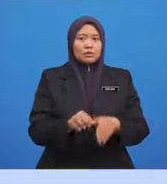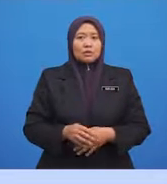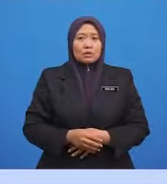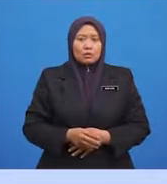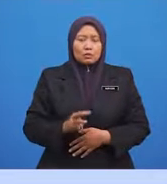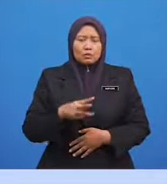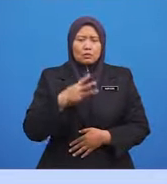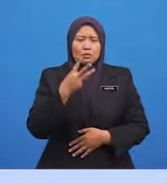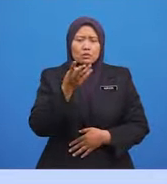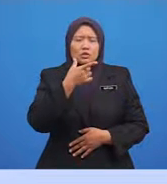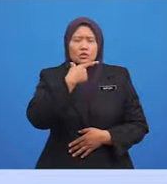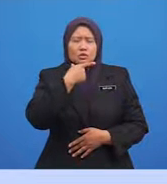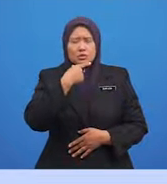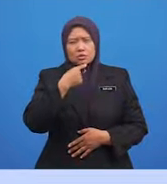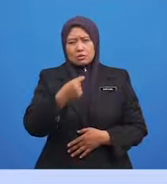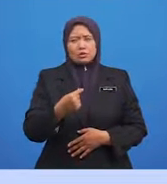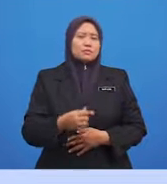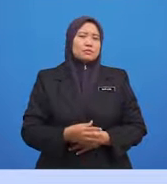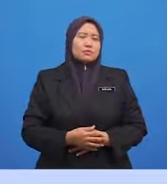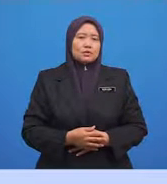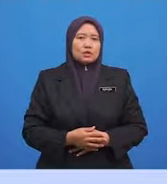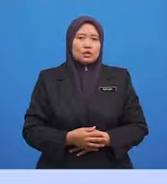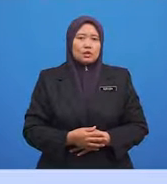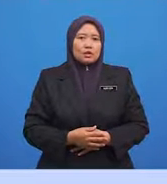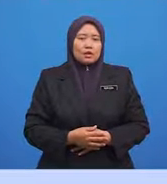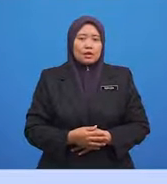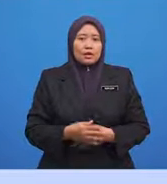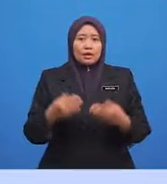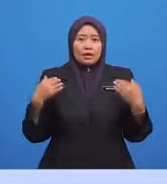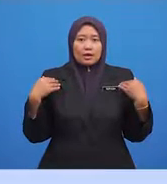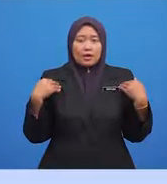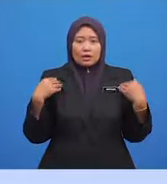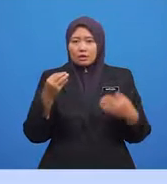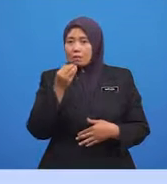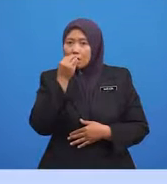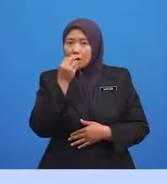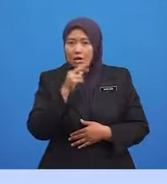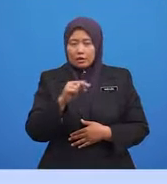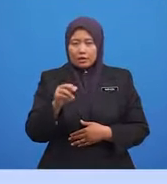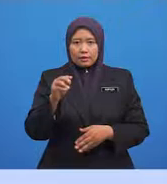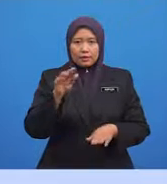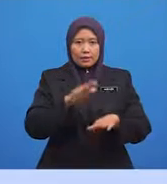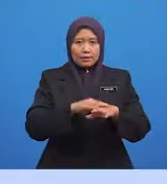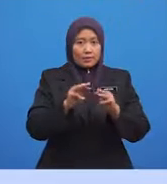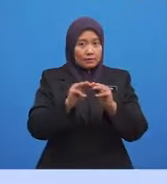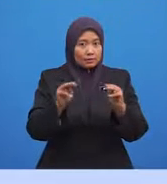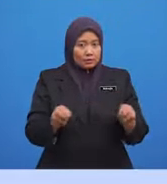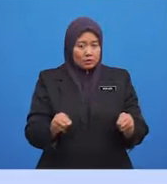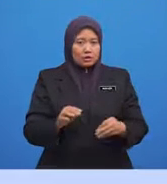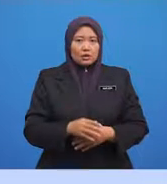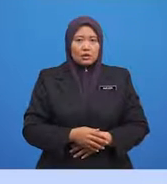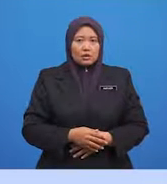Wah, sedapnya. Kelihatan set hidangan makanan di atas meja. Berdasarkan paparan